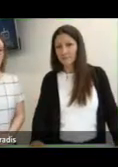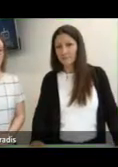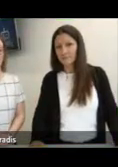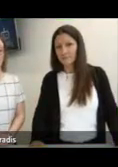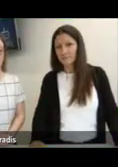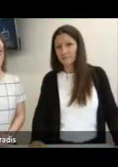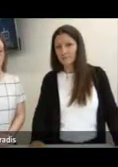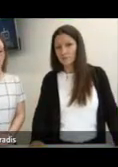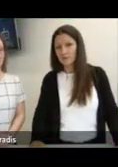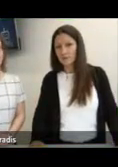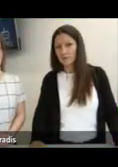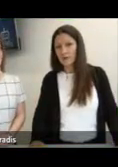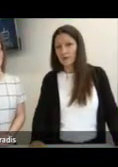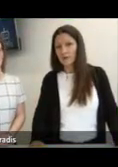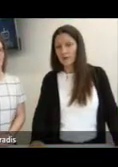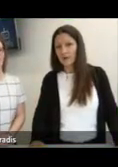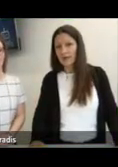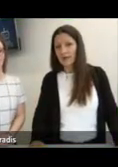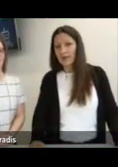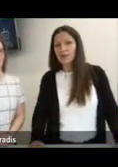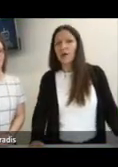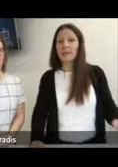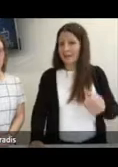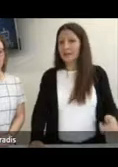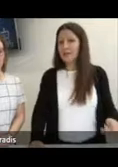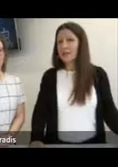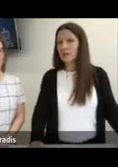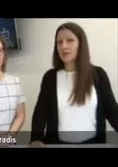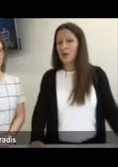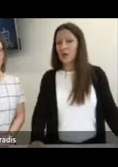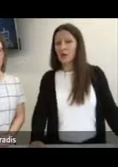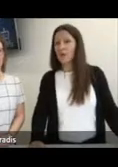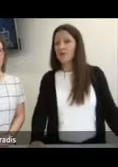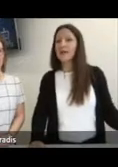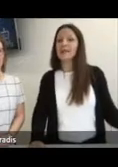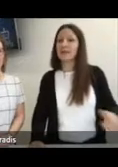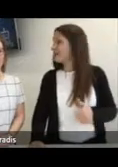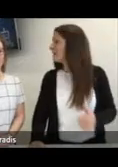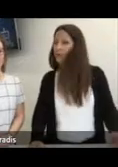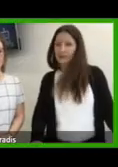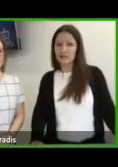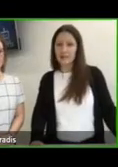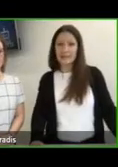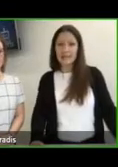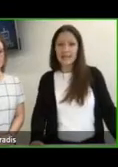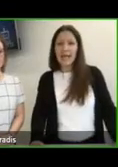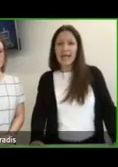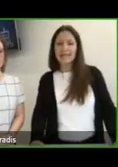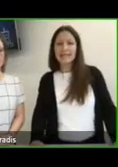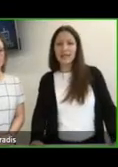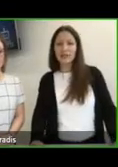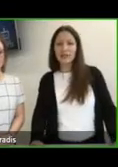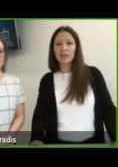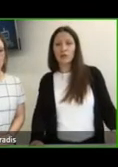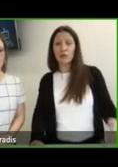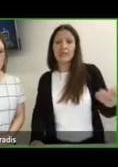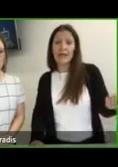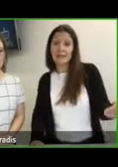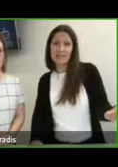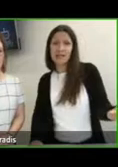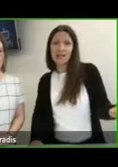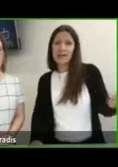compréhension ou la lecture qu'on va en faire. Donc, est-ce qu'il s'agit d'un fait qui a été décontextualisé? Est-ce qu'il s'agit